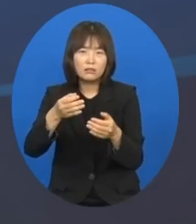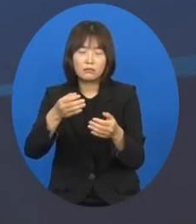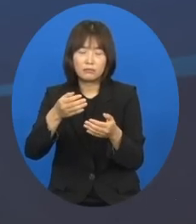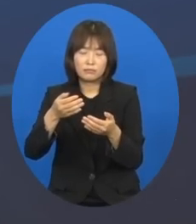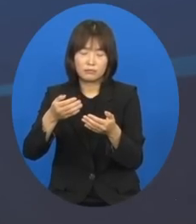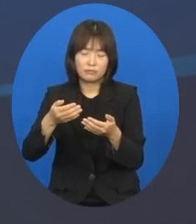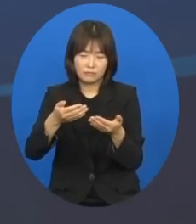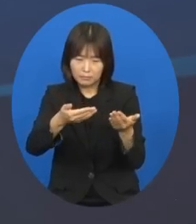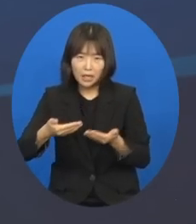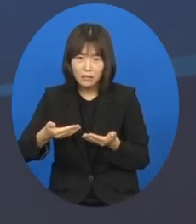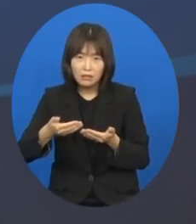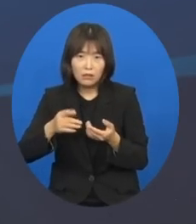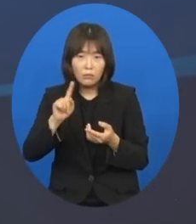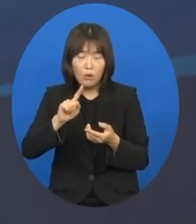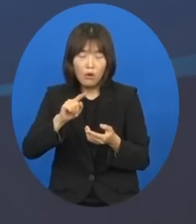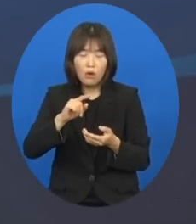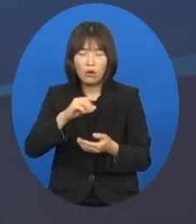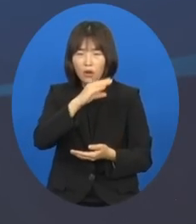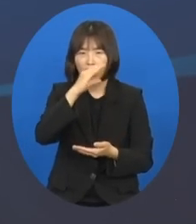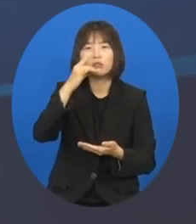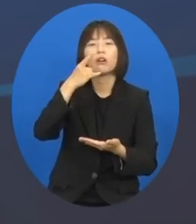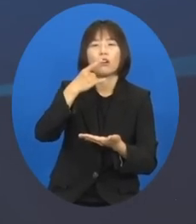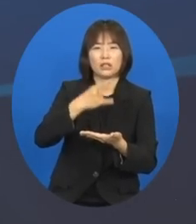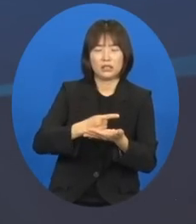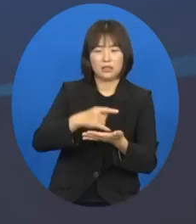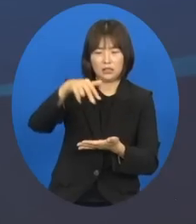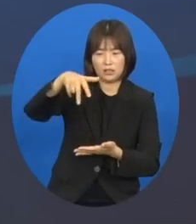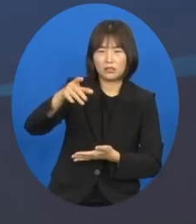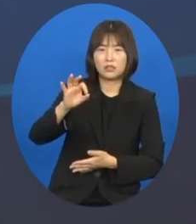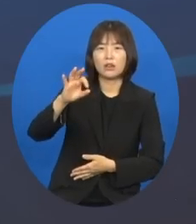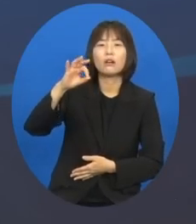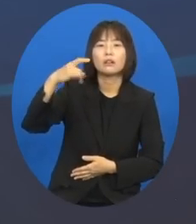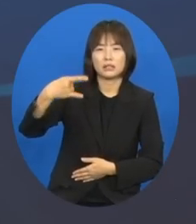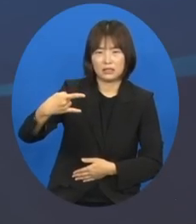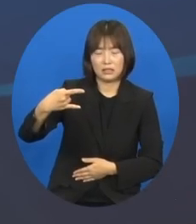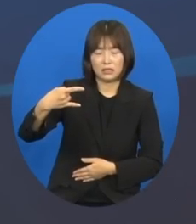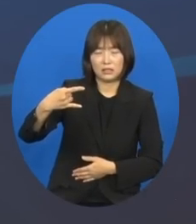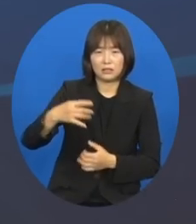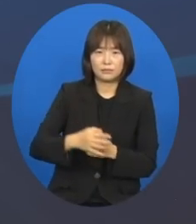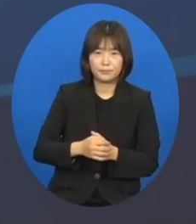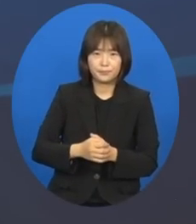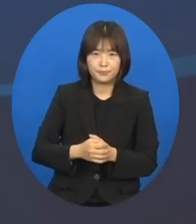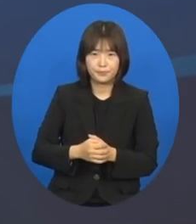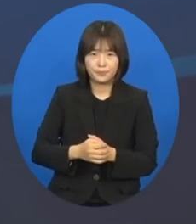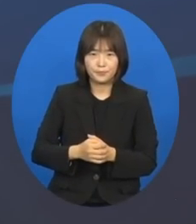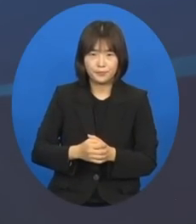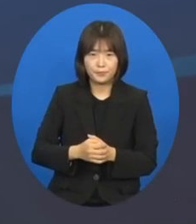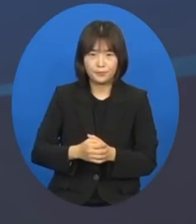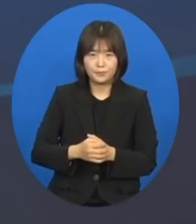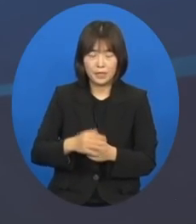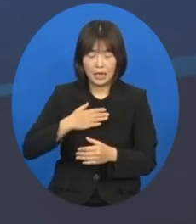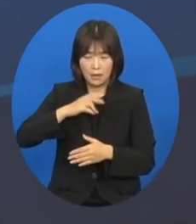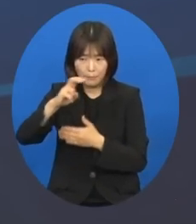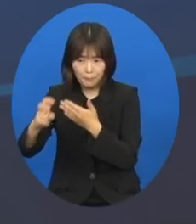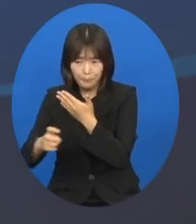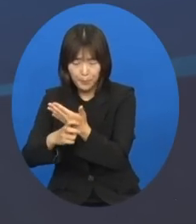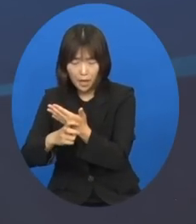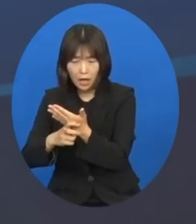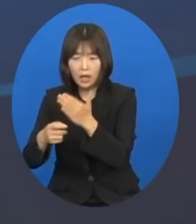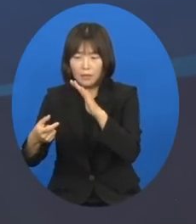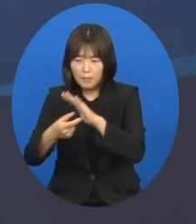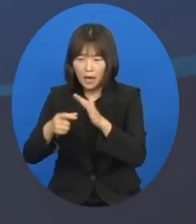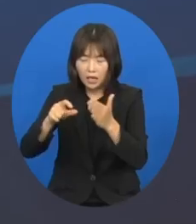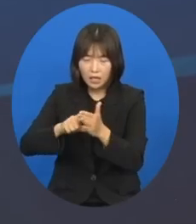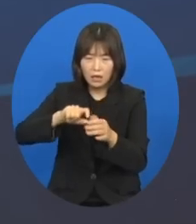정의라고 이야기하는 거예요 저스티스 법을 어긴 것보다 벌을 더 많이 주는게 아니라 딱 어긴 만큼의